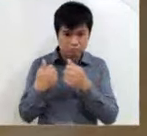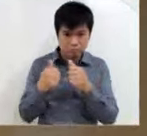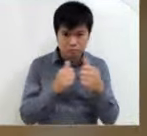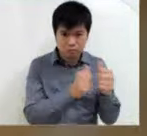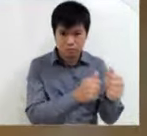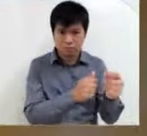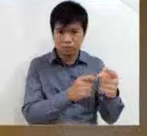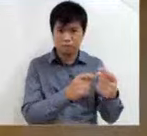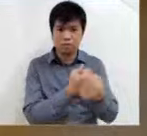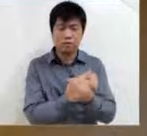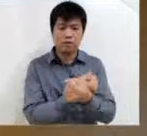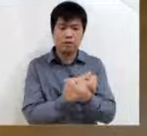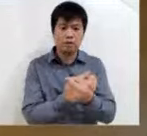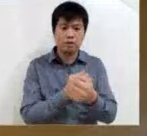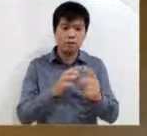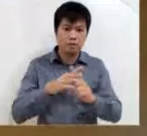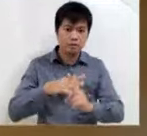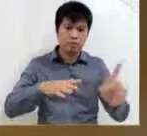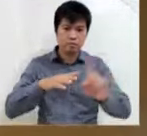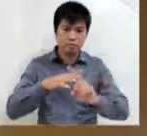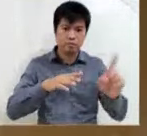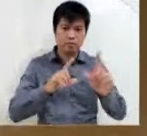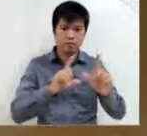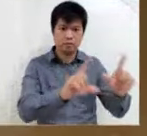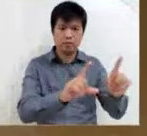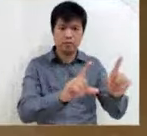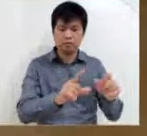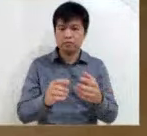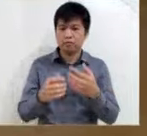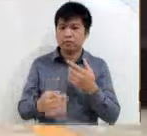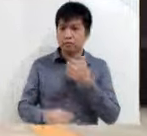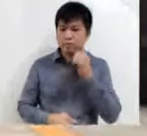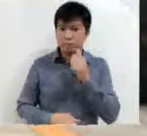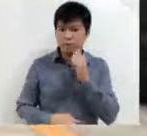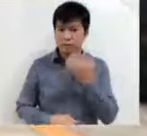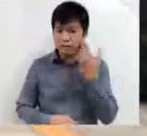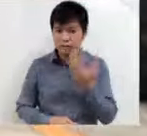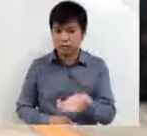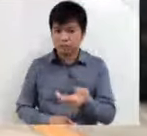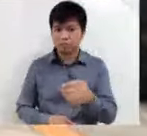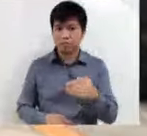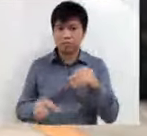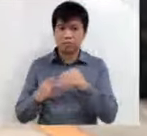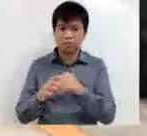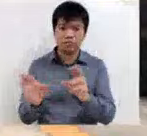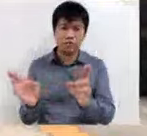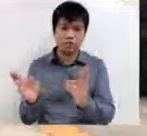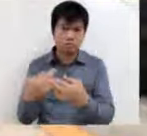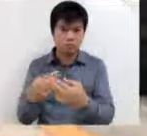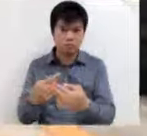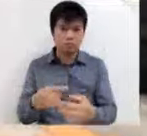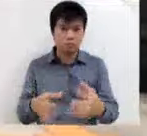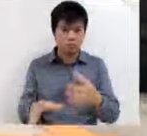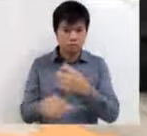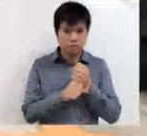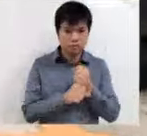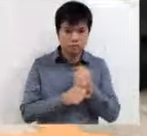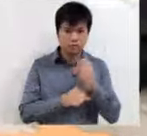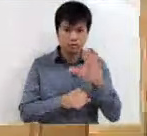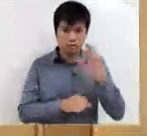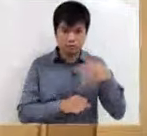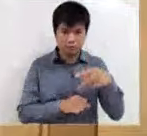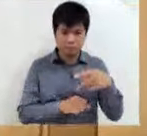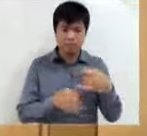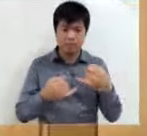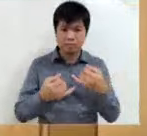mga salarin at iniwang patay ang babae sa loob ng isang kwarto. Tangay nila ang isang cellphone at mga alahas.